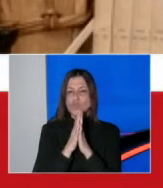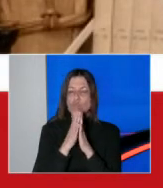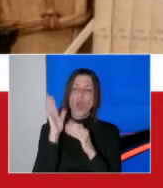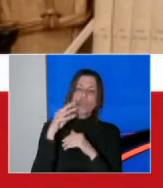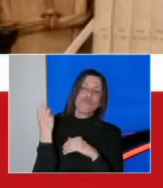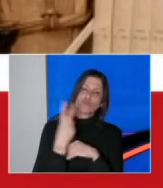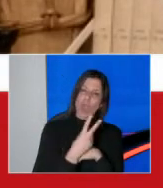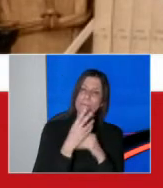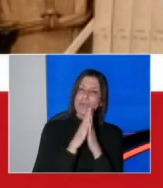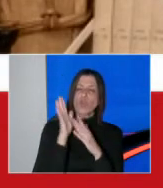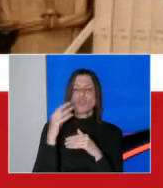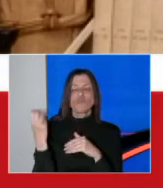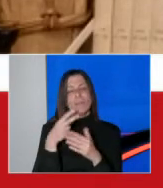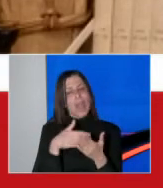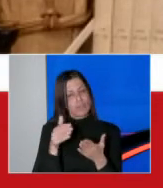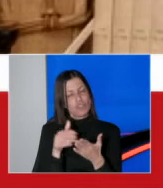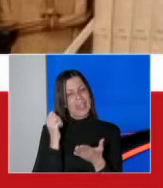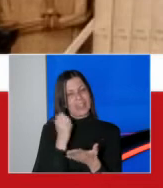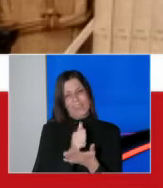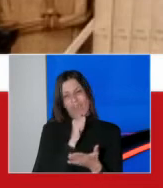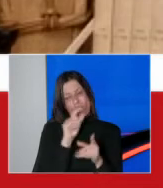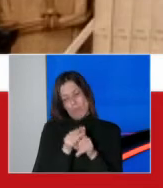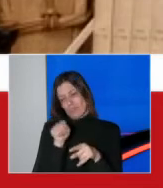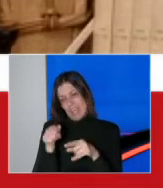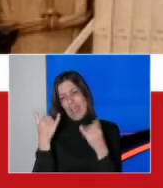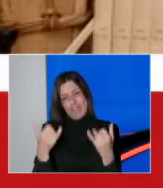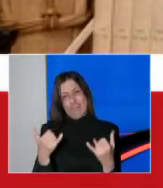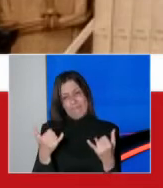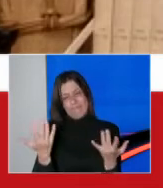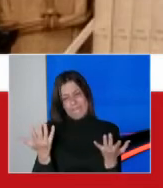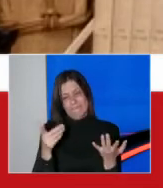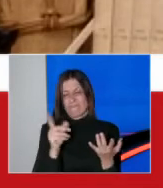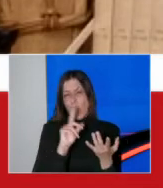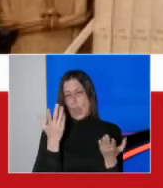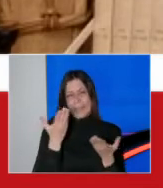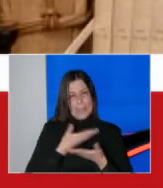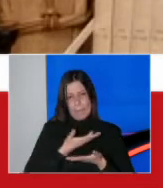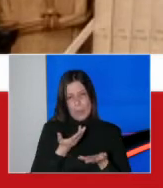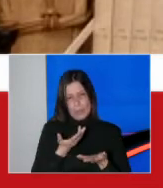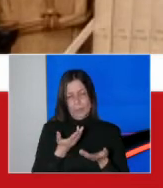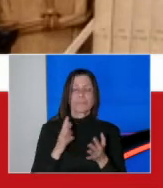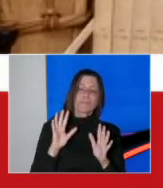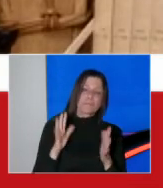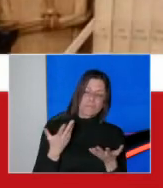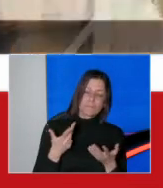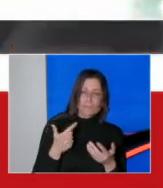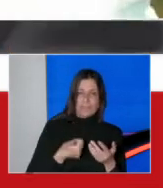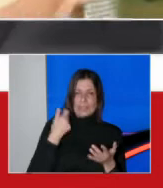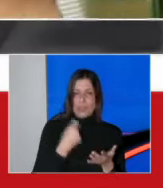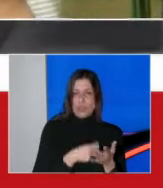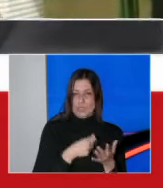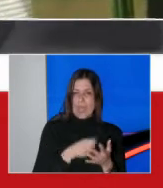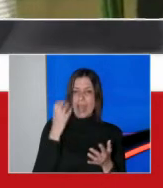שבועיים, הם ביקשו בכלל עוד שבועיים להמשיך את התו הירוק כמות שהוא עכשיו, כן? אבל את זה הם לא קיבלו, וכנראה ששר האוצר